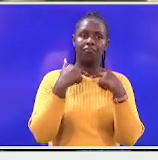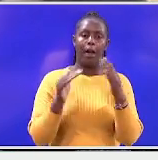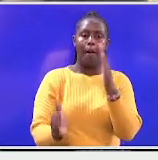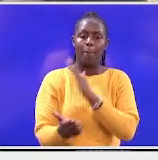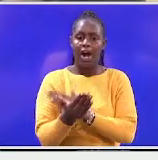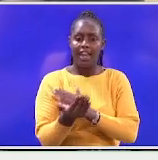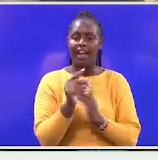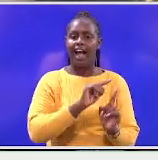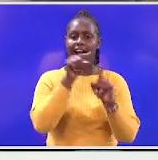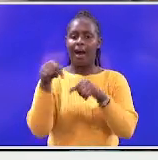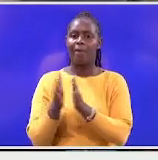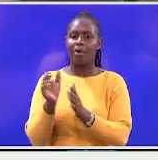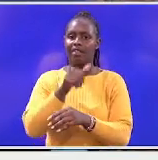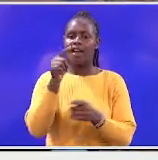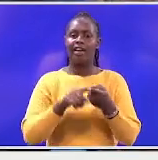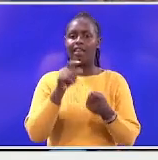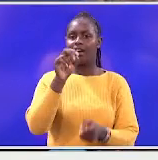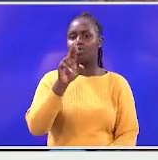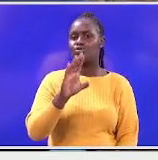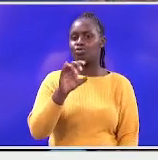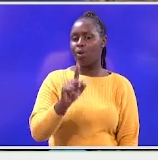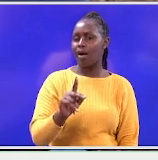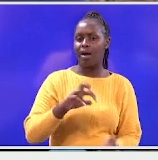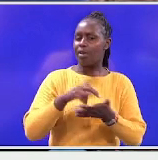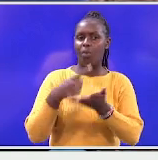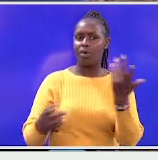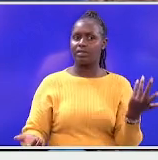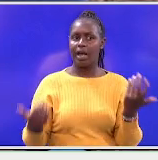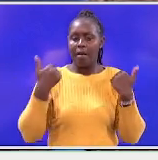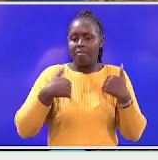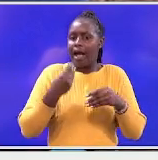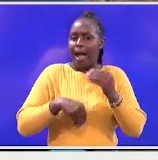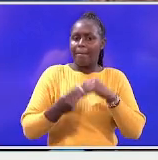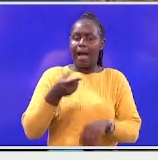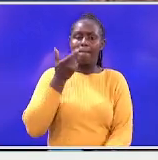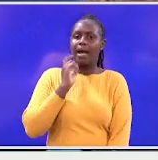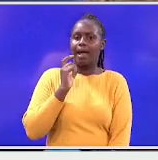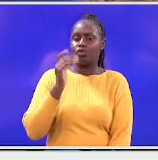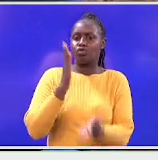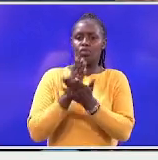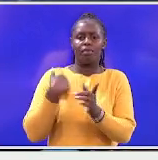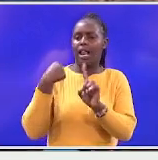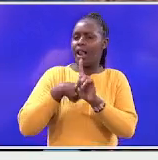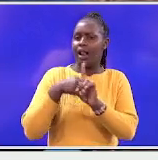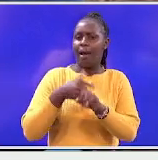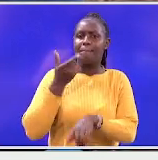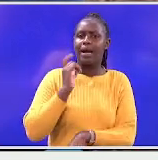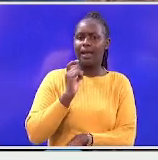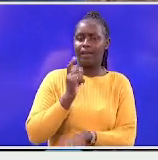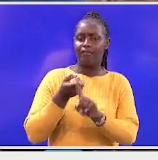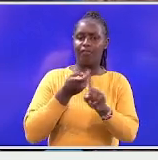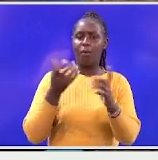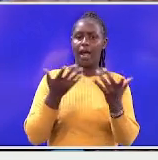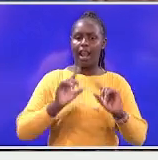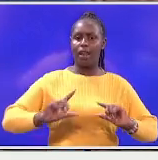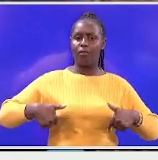tingatinga. Hiyo ni kuonyeshaje? Wao wananunua mayai. Mimi ni kijana ambaye nimejikakamua kununua mayai. Na mayai yangu inatoka Remuru. Sasa